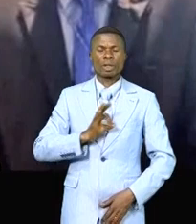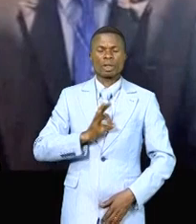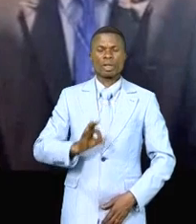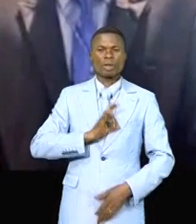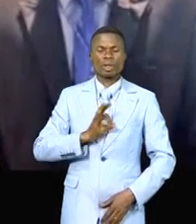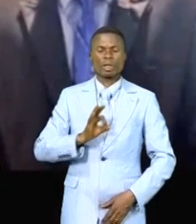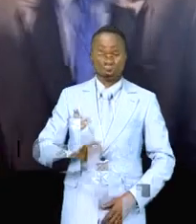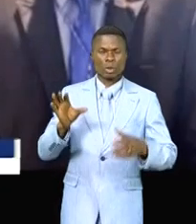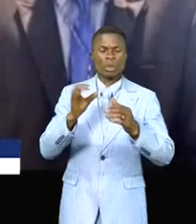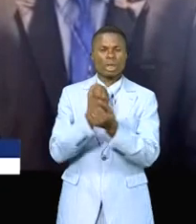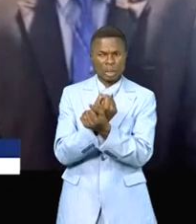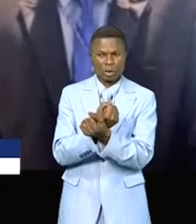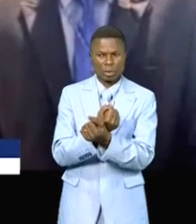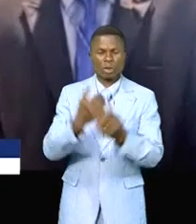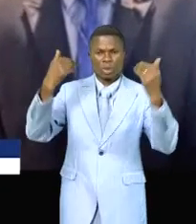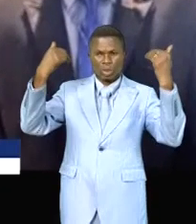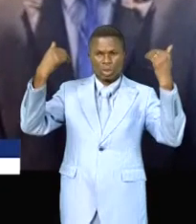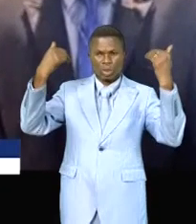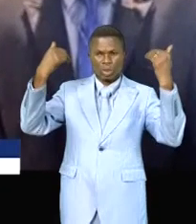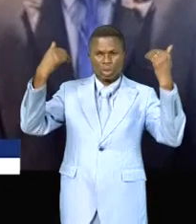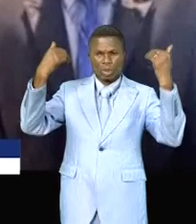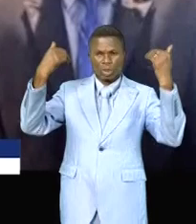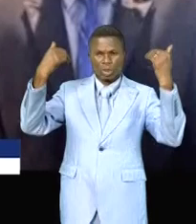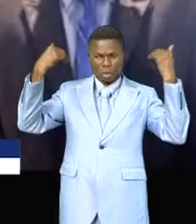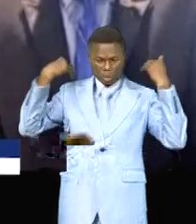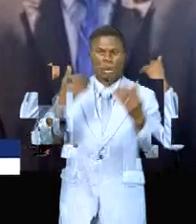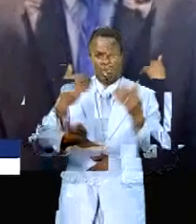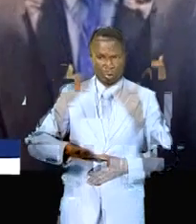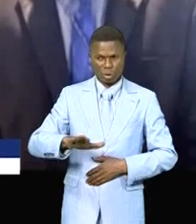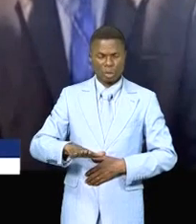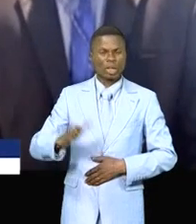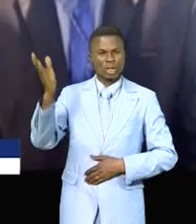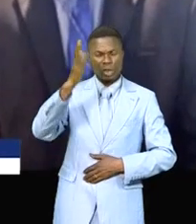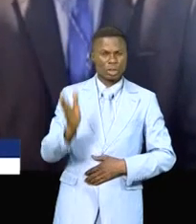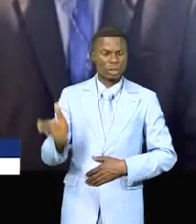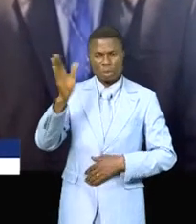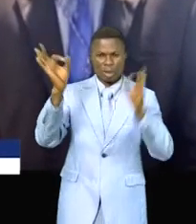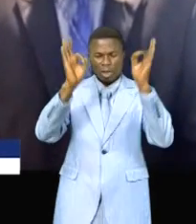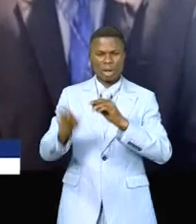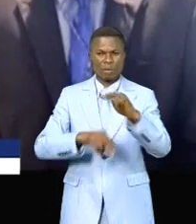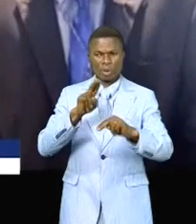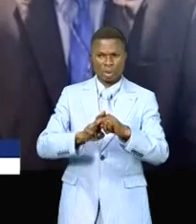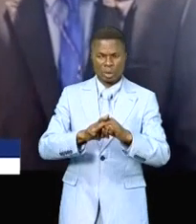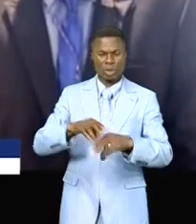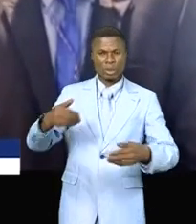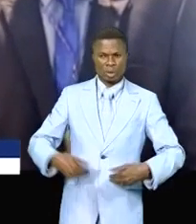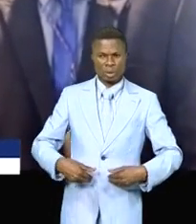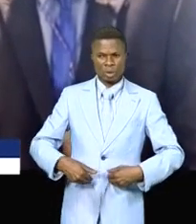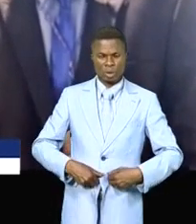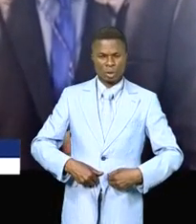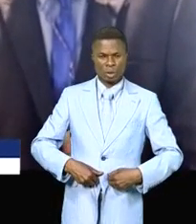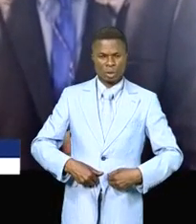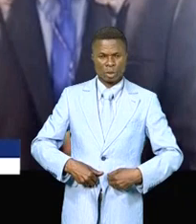Félix. Respecte l'autorité établie dans ce pays. Et jamais le Forum national se fera opposant